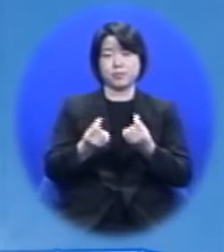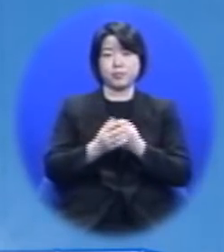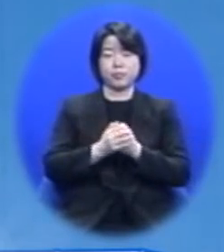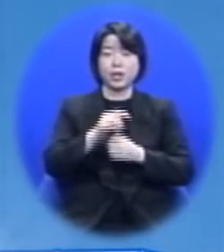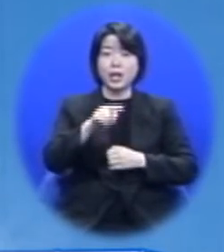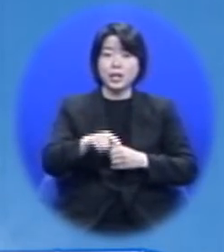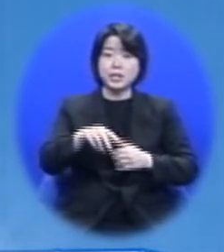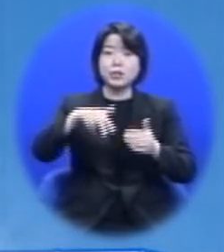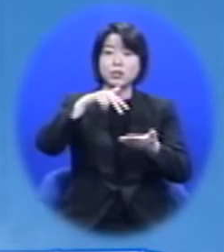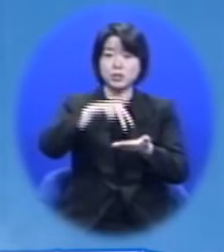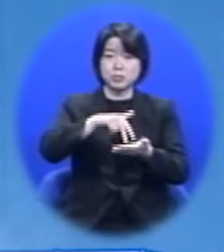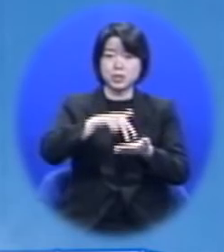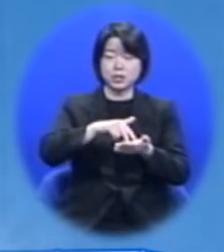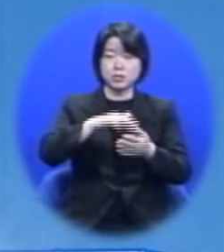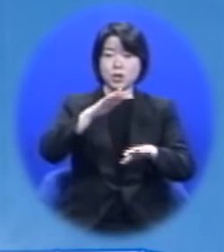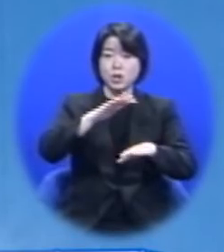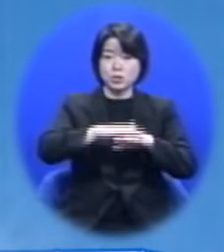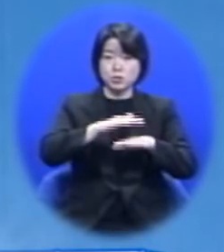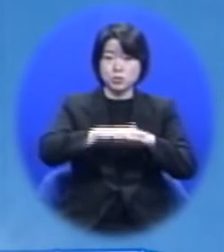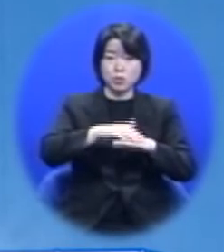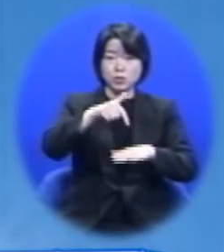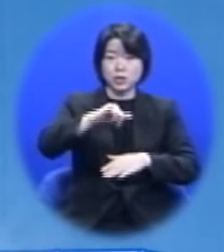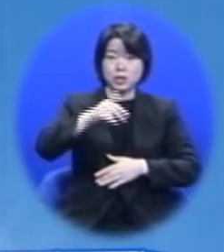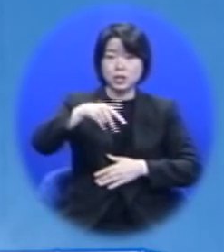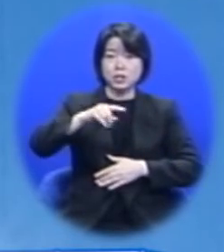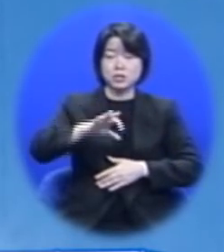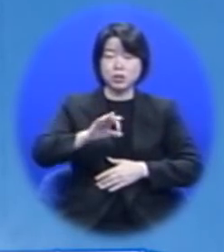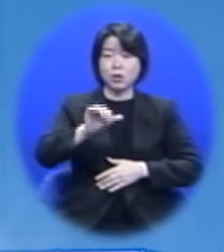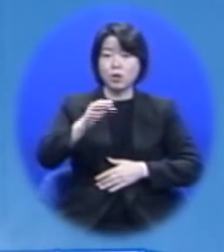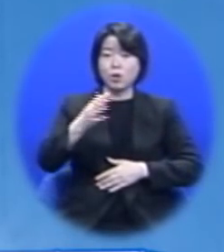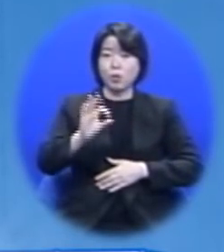이런 형편에서 송기정 옹의 이야기는